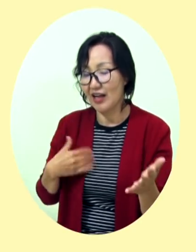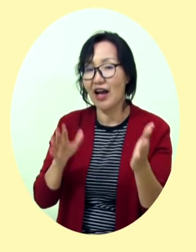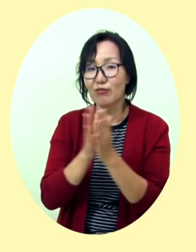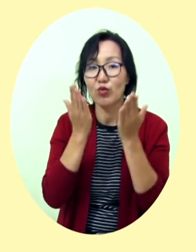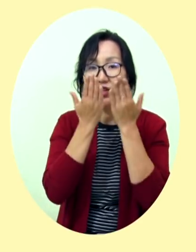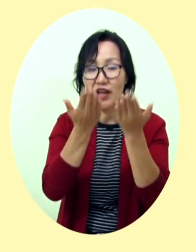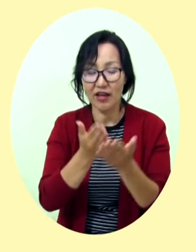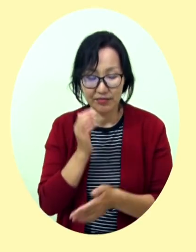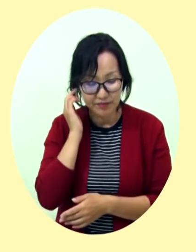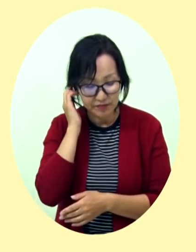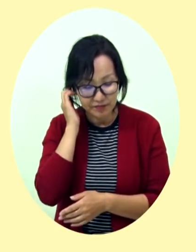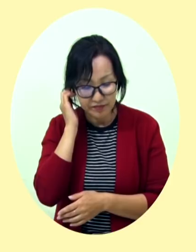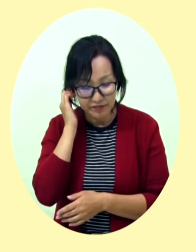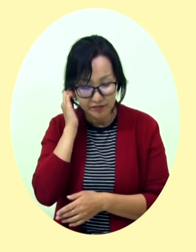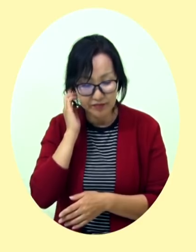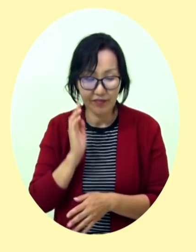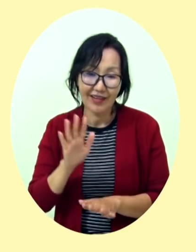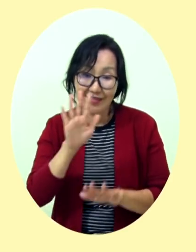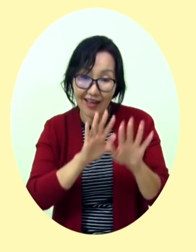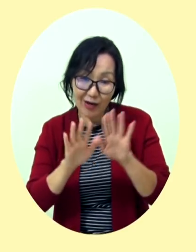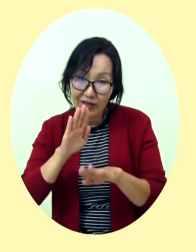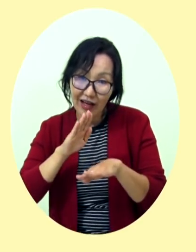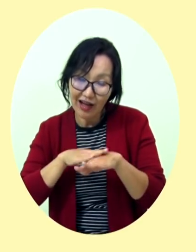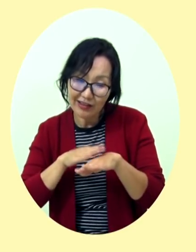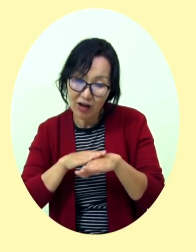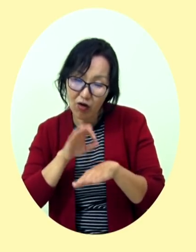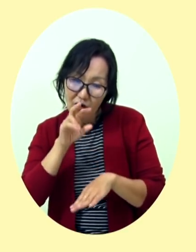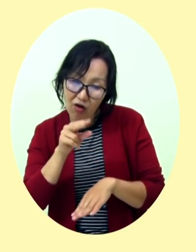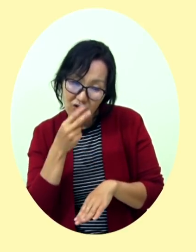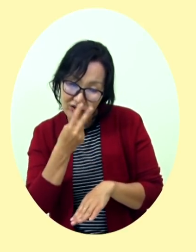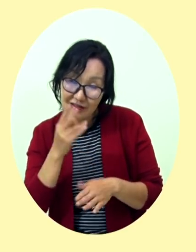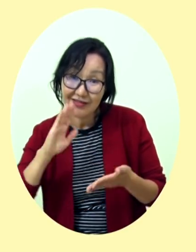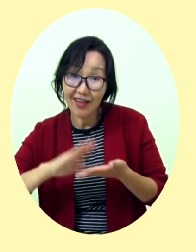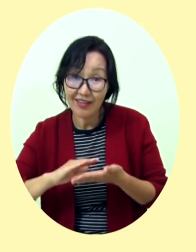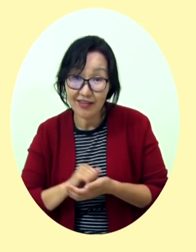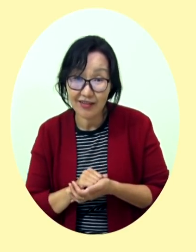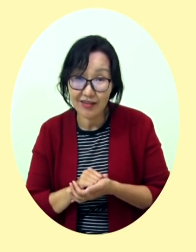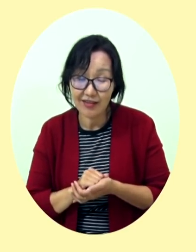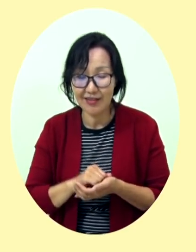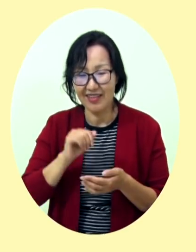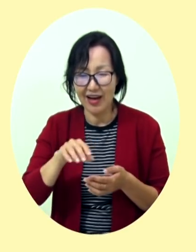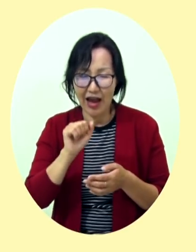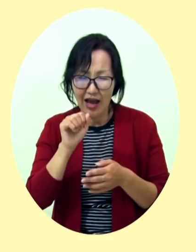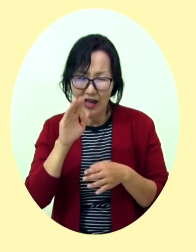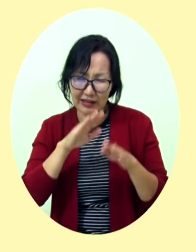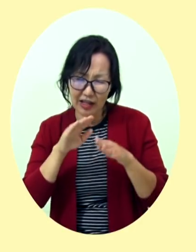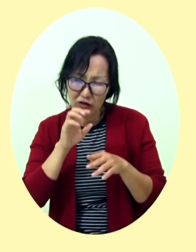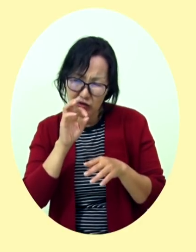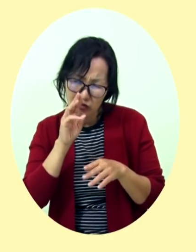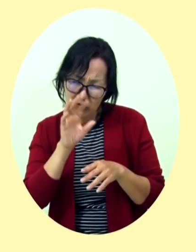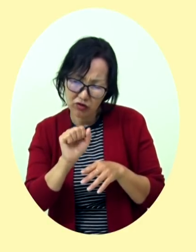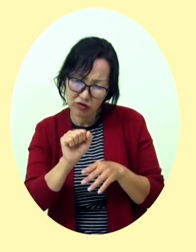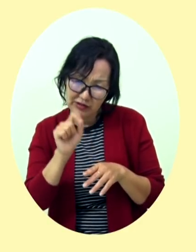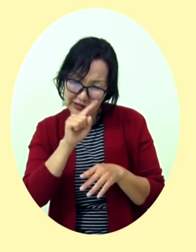багштайгаа хамт уншаарай. Найруулгын алдааг олж таних, алдааг тогтсон таних